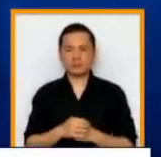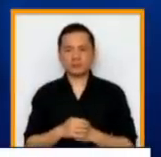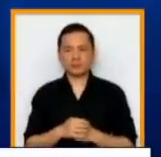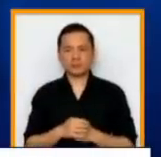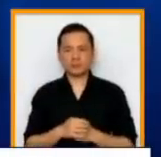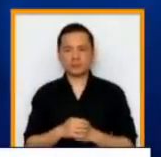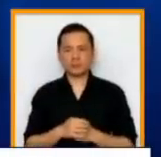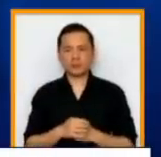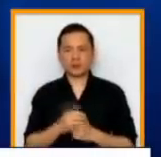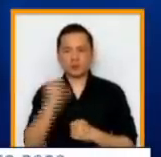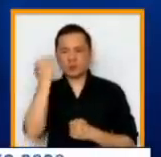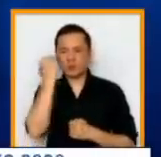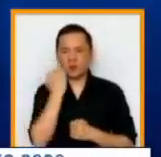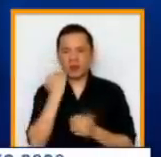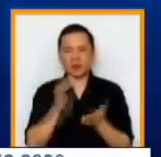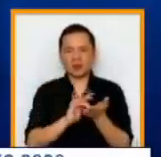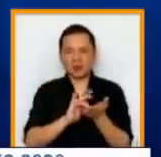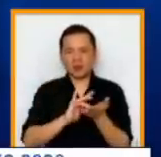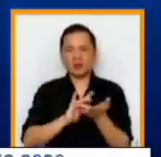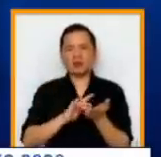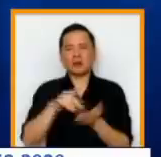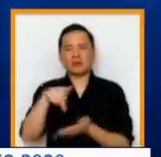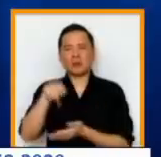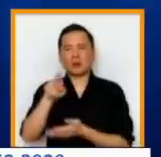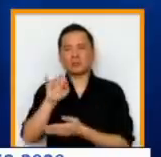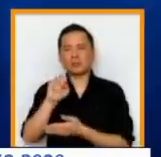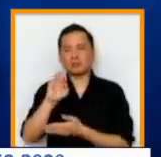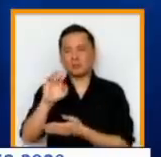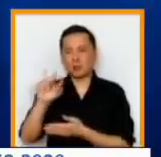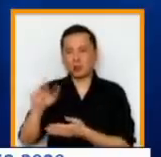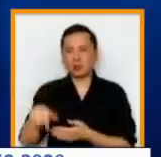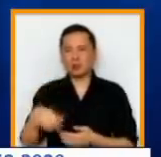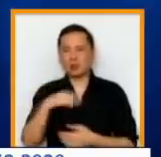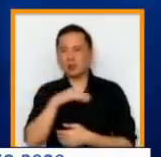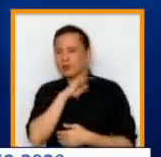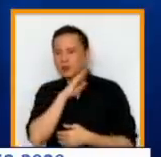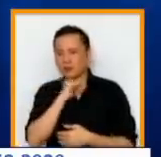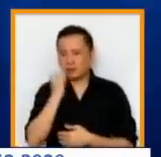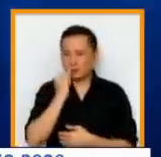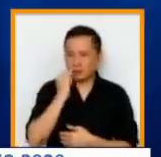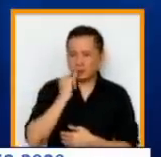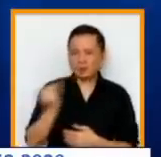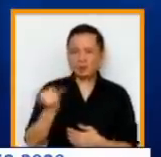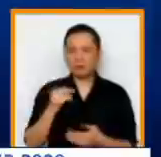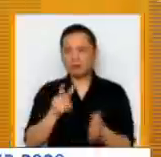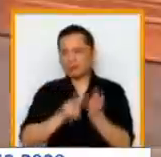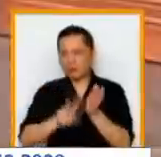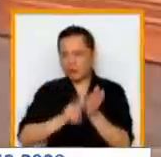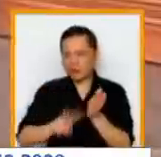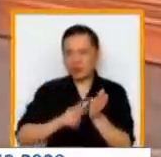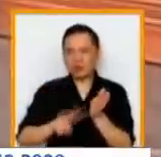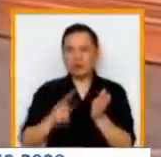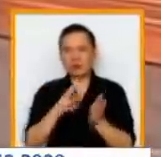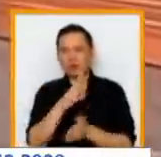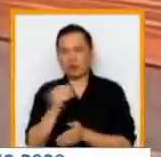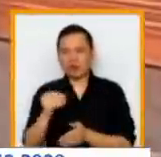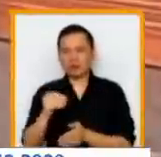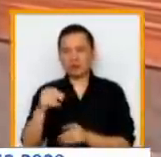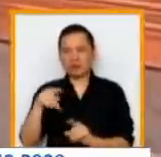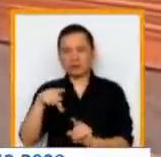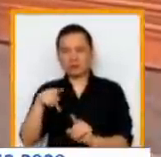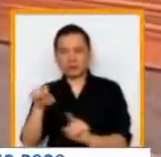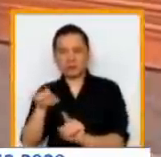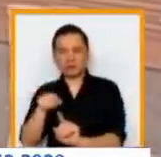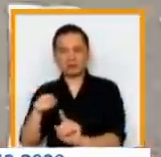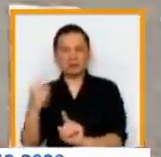mga paracetamol, yung gamot sa sipon at vitamin at PPE po. 19 na bayan